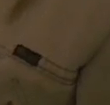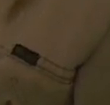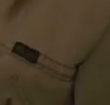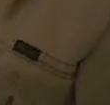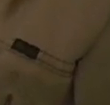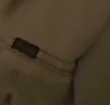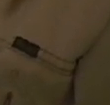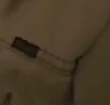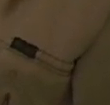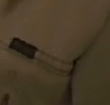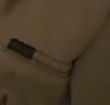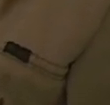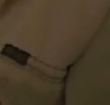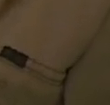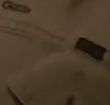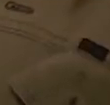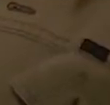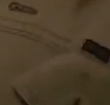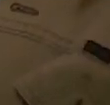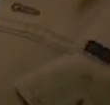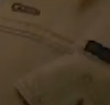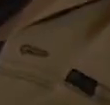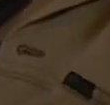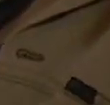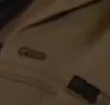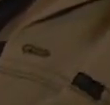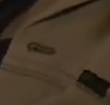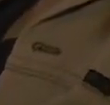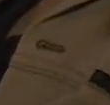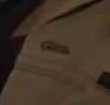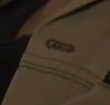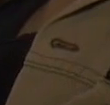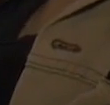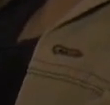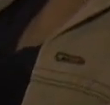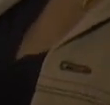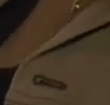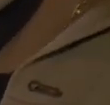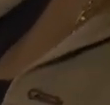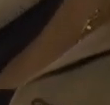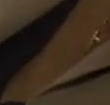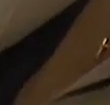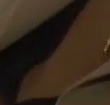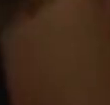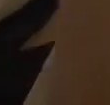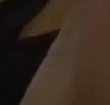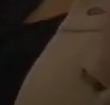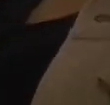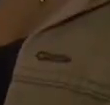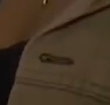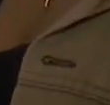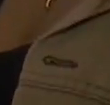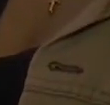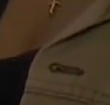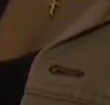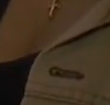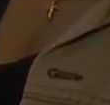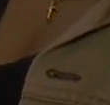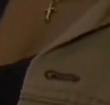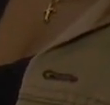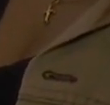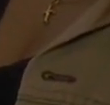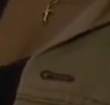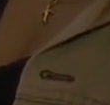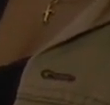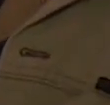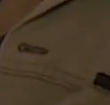ba yung inaplayan ng misis mo? Bakit siya napalayo sa inyo? Punta sa abroad, ma'am. Gano'n na siya katagal na nawala sa inyo? 4 years, ma'am. Tapos umuwi siya